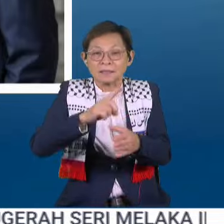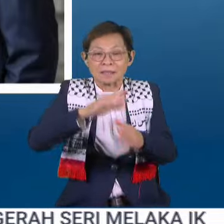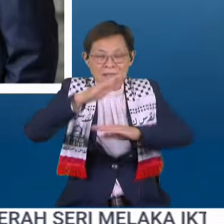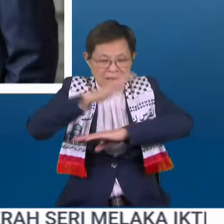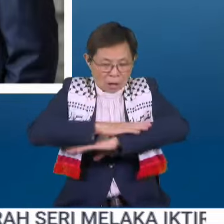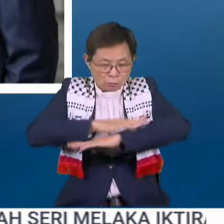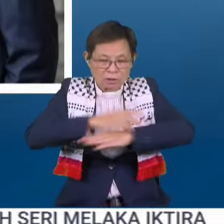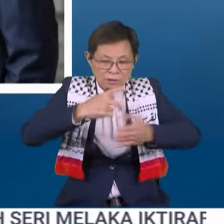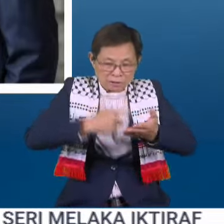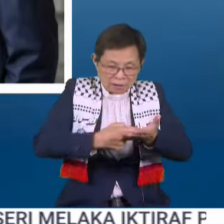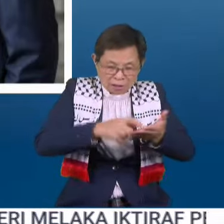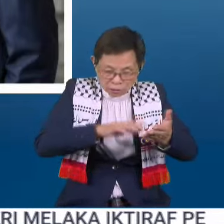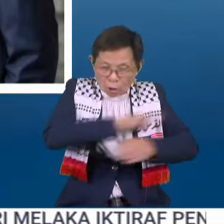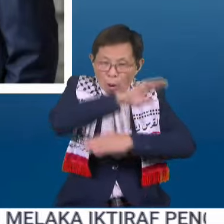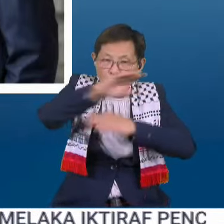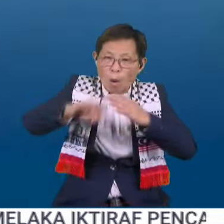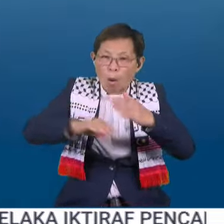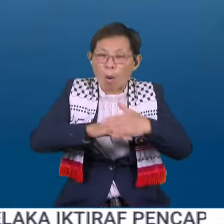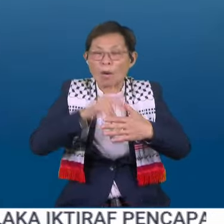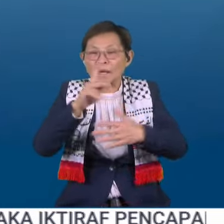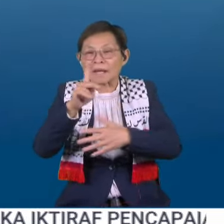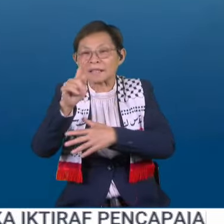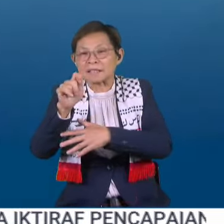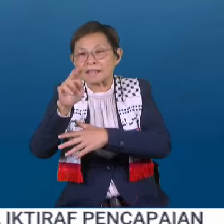kaunter tiket di seluruh rangkaian